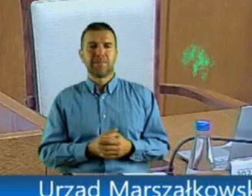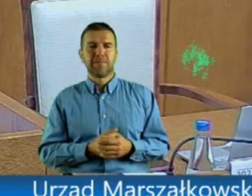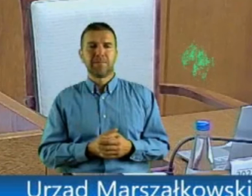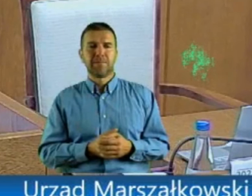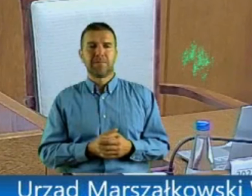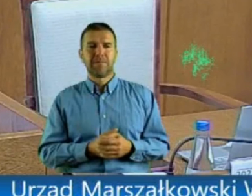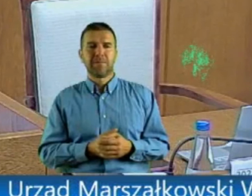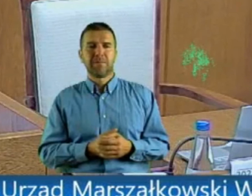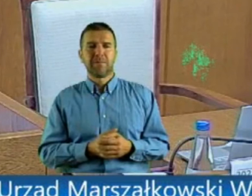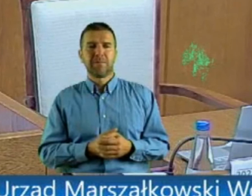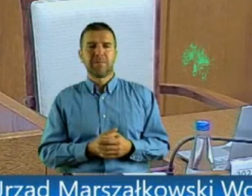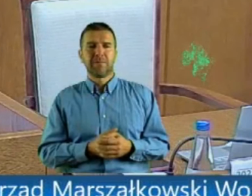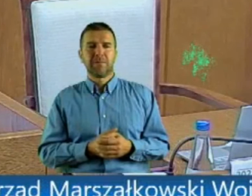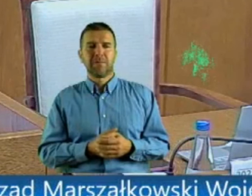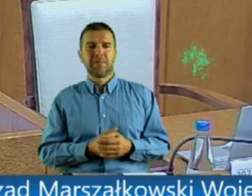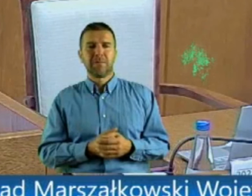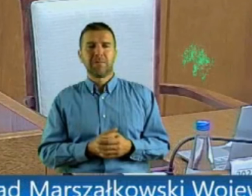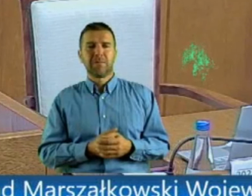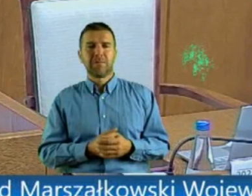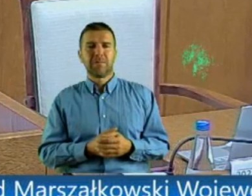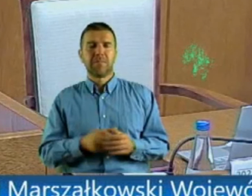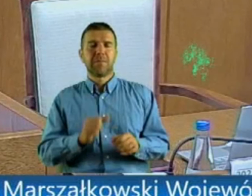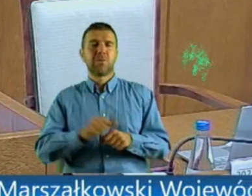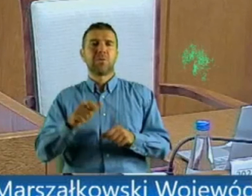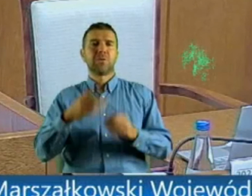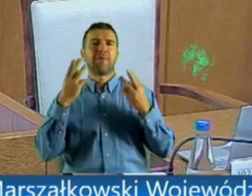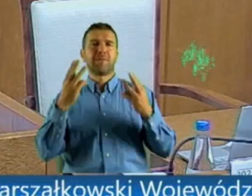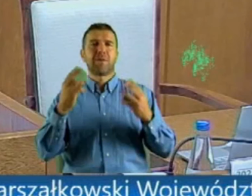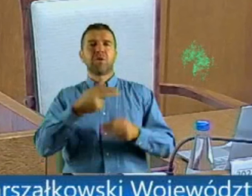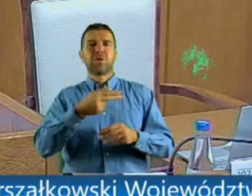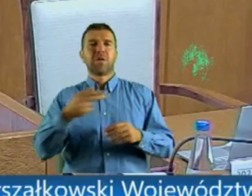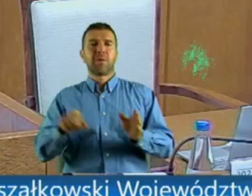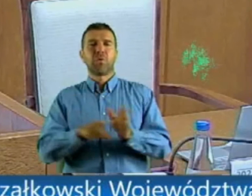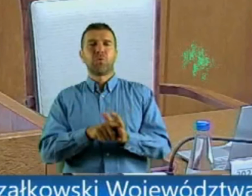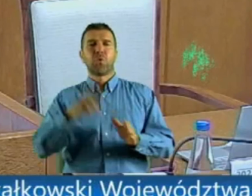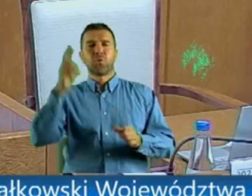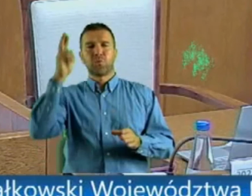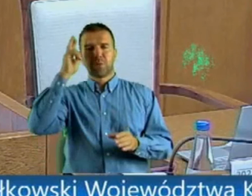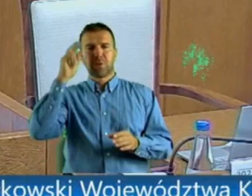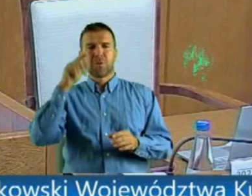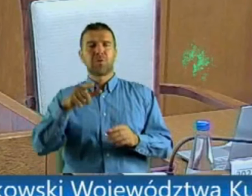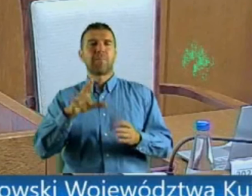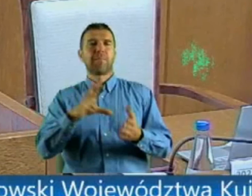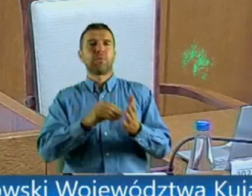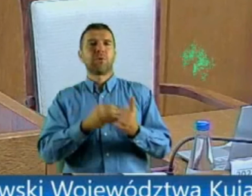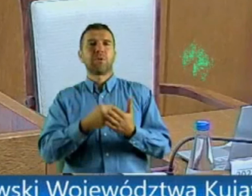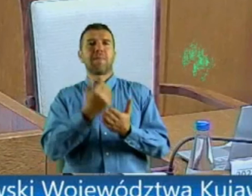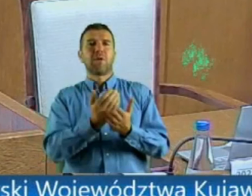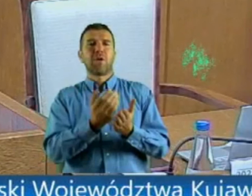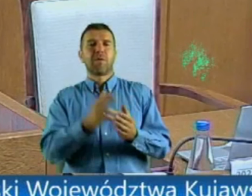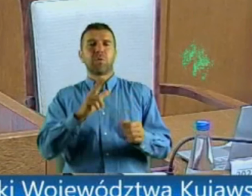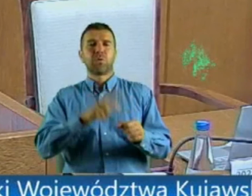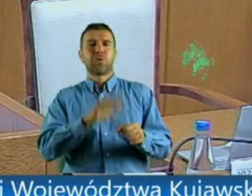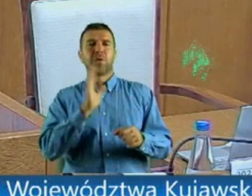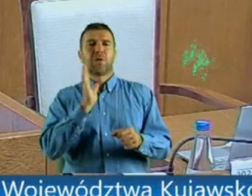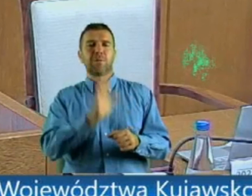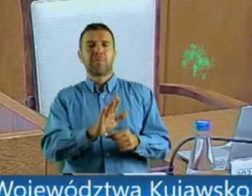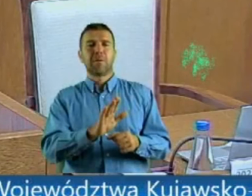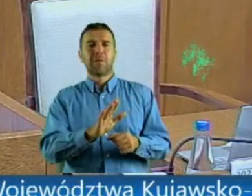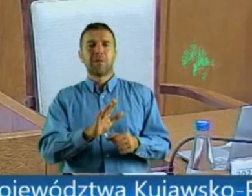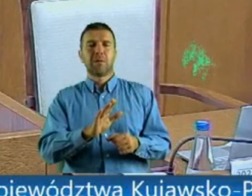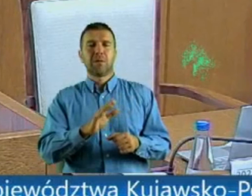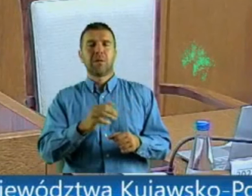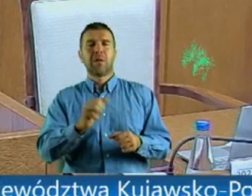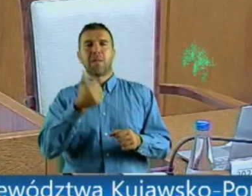czasu trwania tej kadencji. To też myślę, że jest ważny temat do przemyślenia, no bo są przykłady województw, które mają tą kadencję